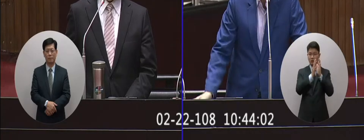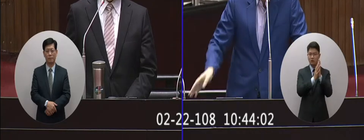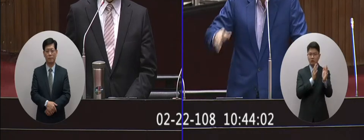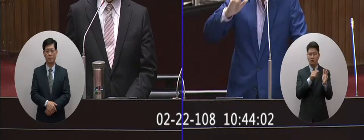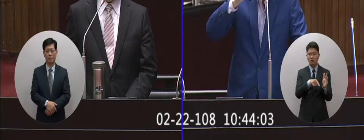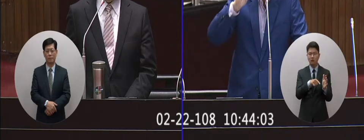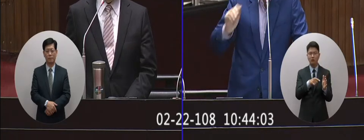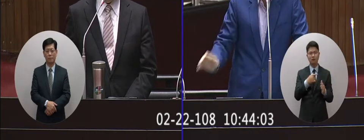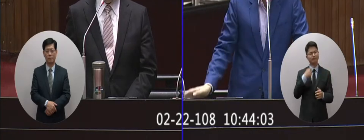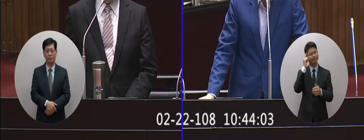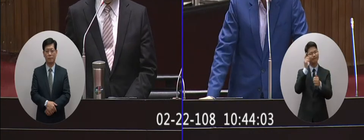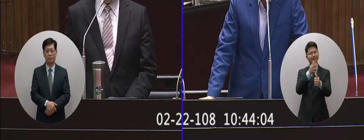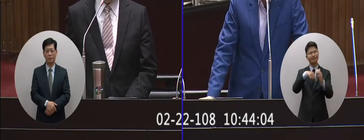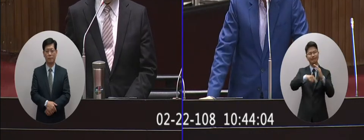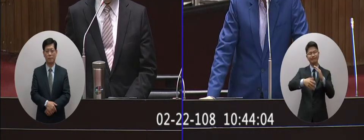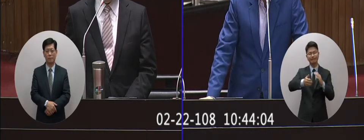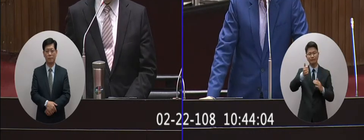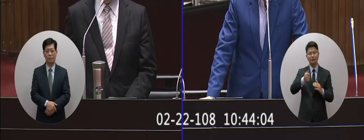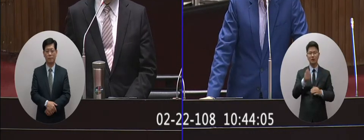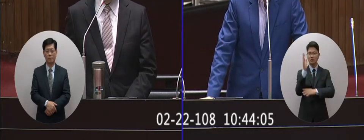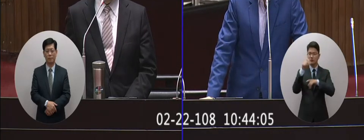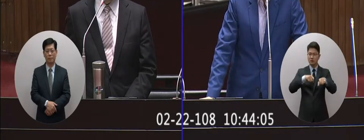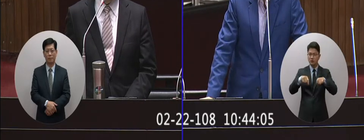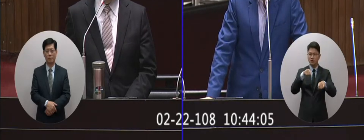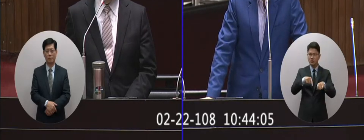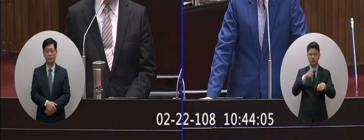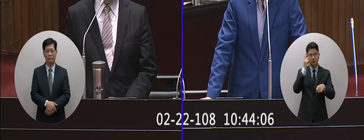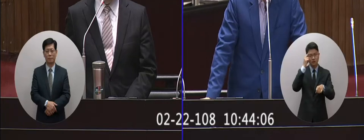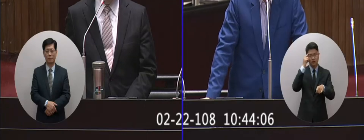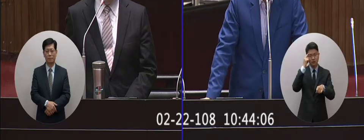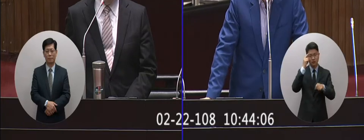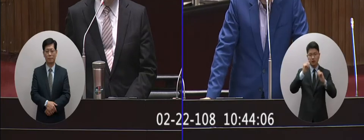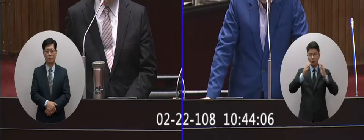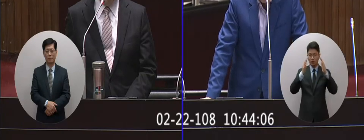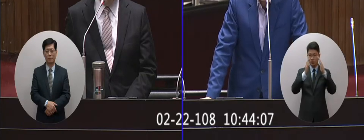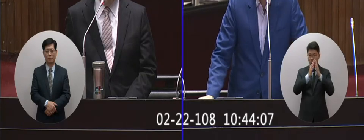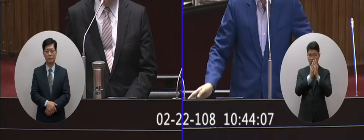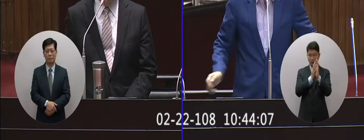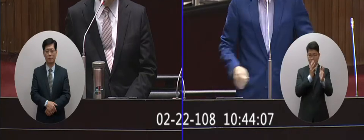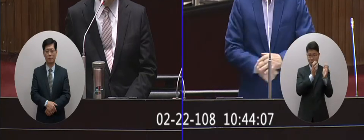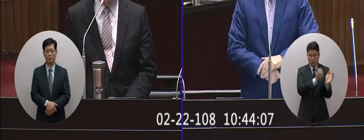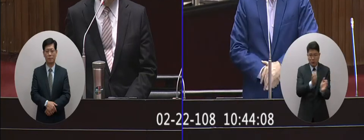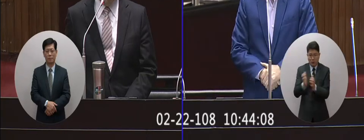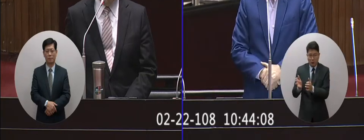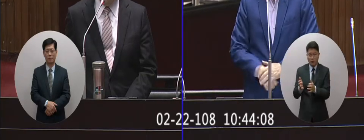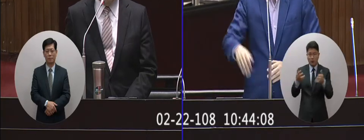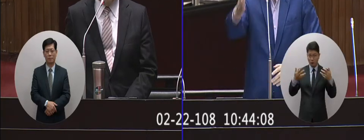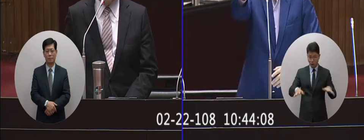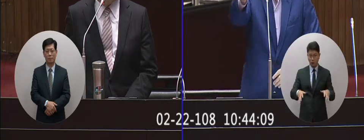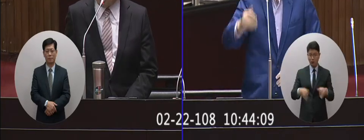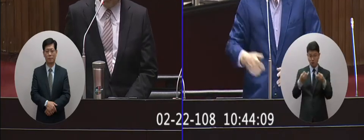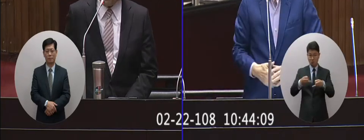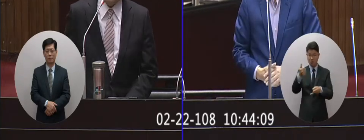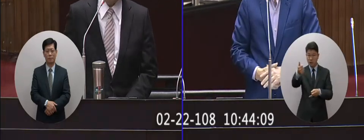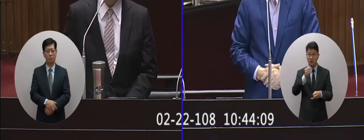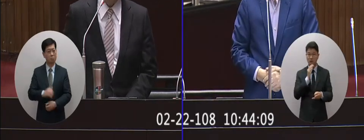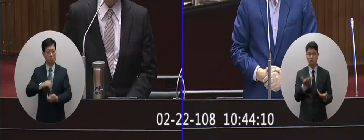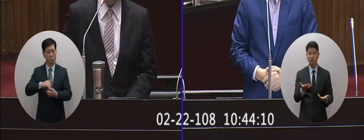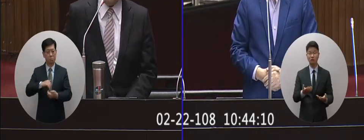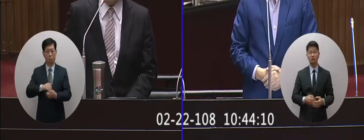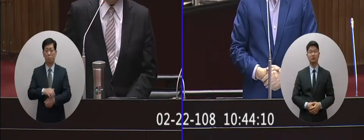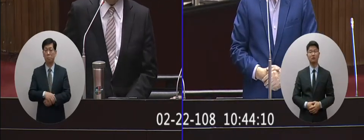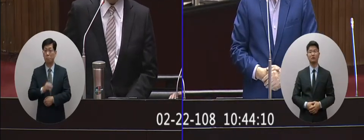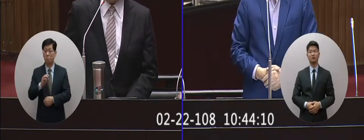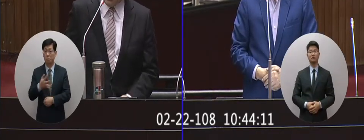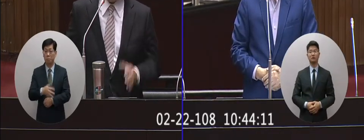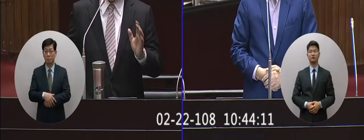可以请教一下，从政策面呢，是不是国家队成立的越多，绩效会越好？是不是？ 这不一定，